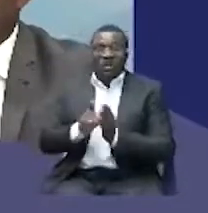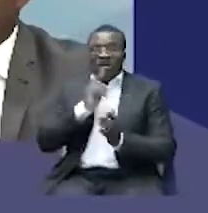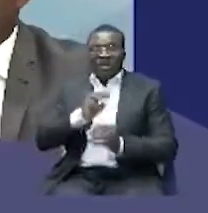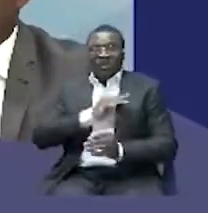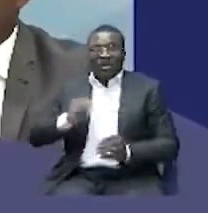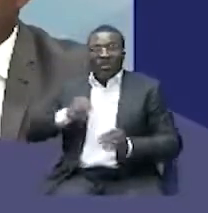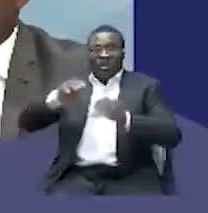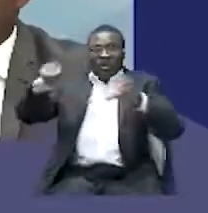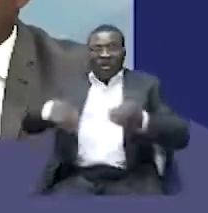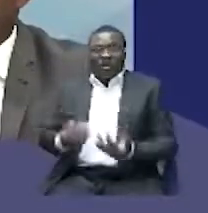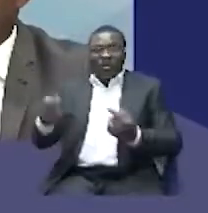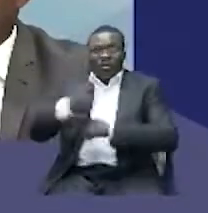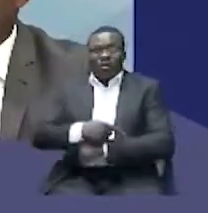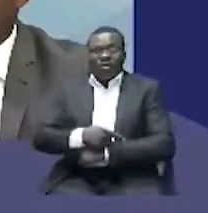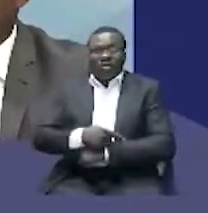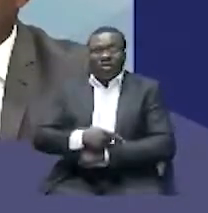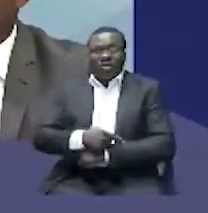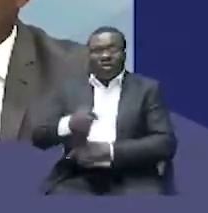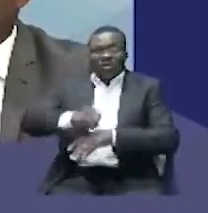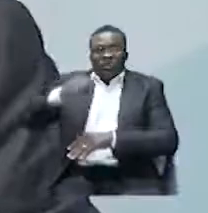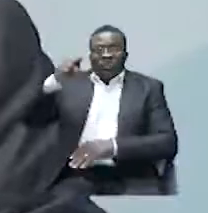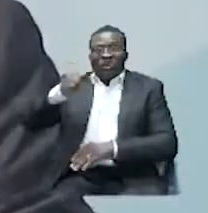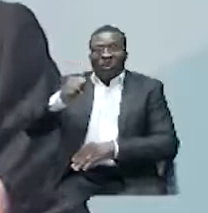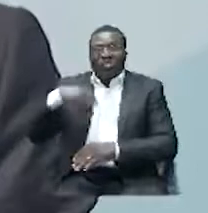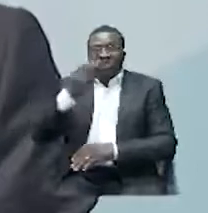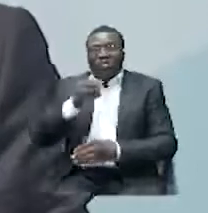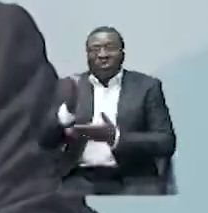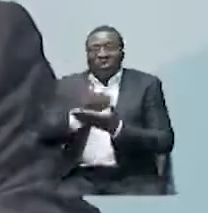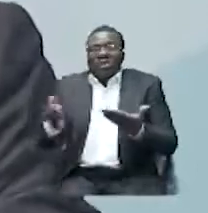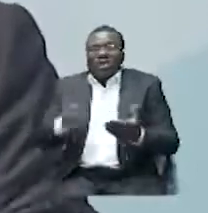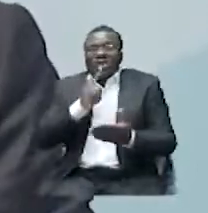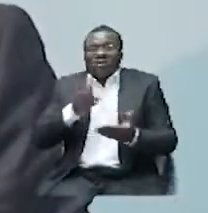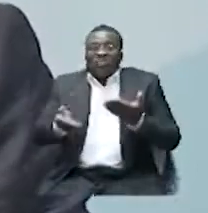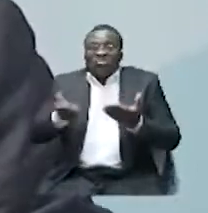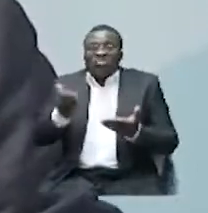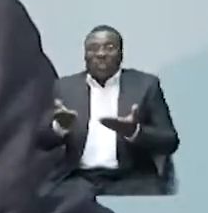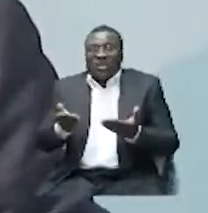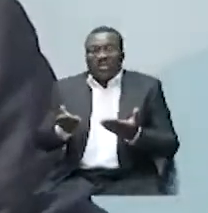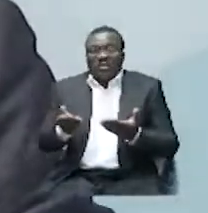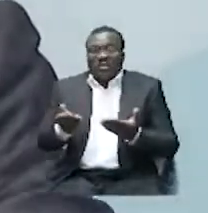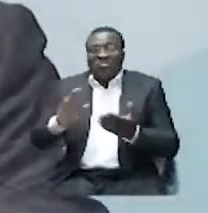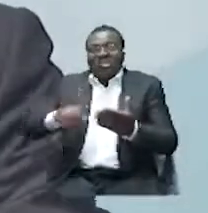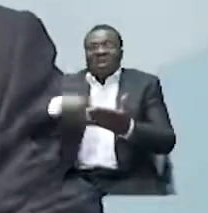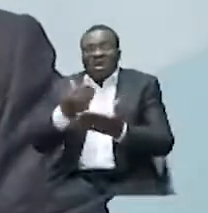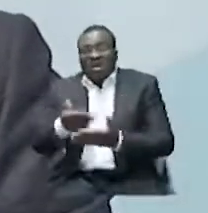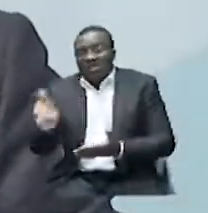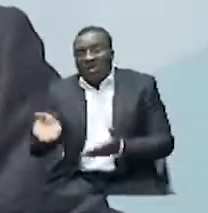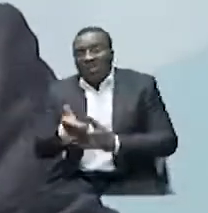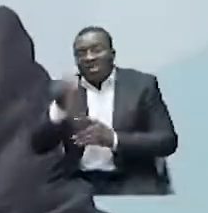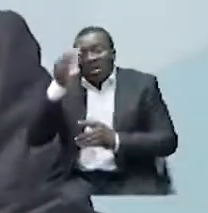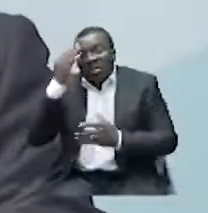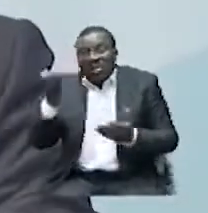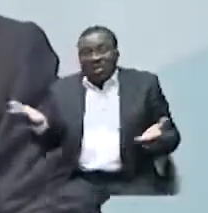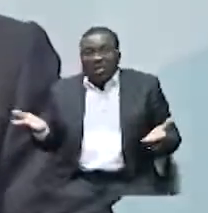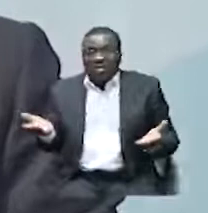de la Cour aujourd'hui suprême, dont certains ont peut-être atterri là-bas par reconnaissance,